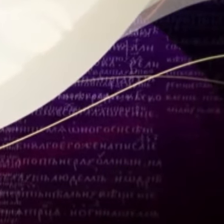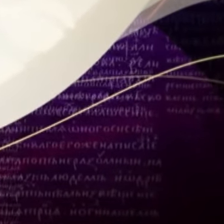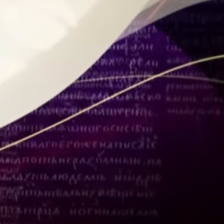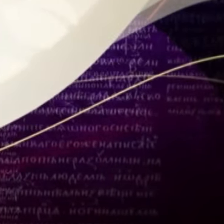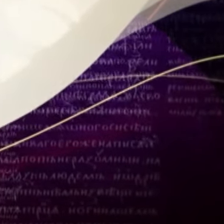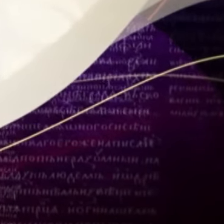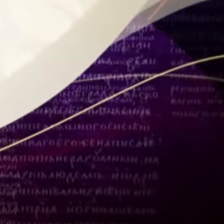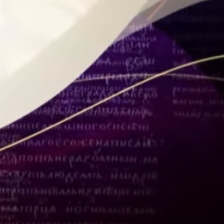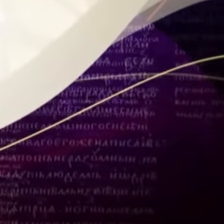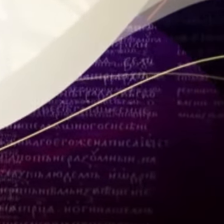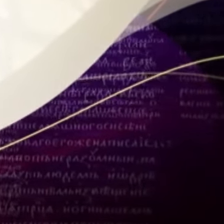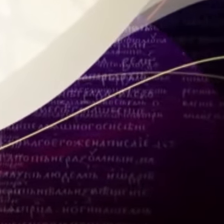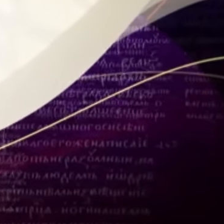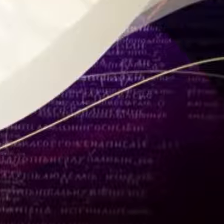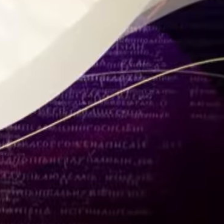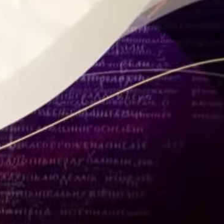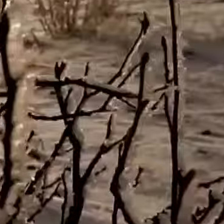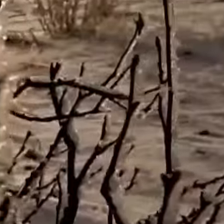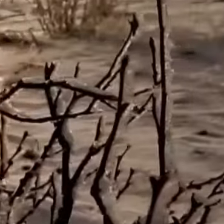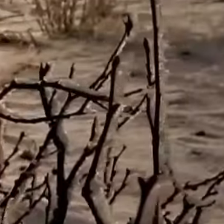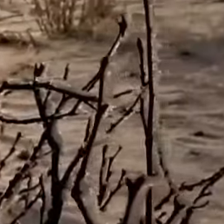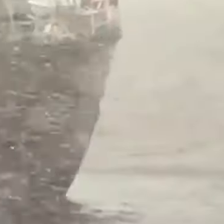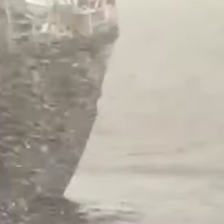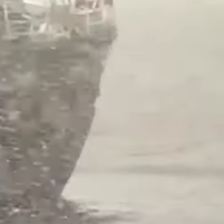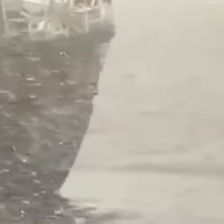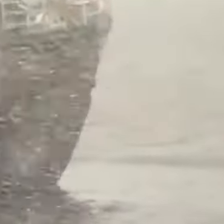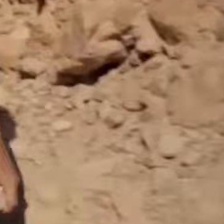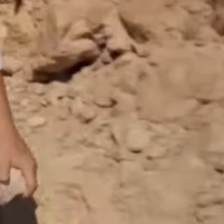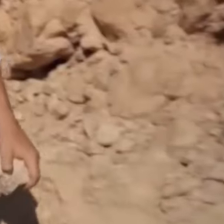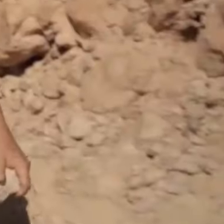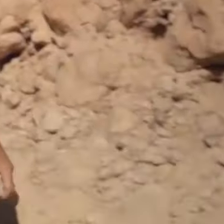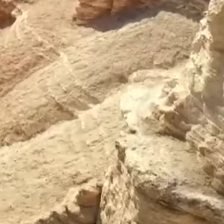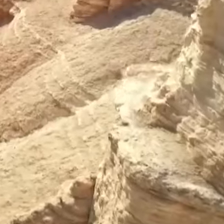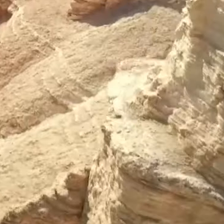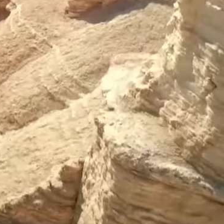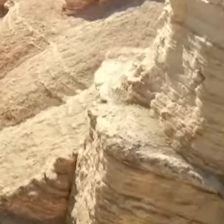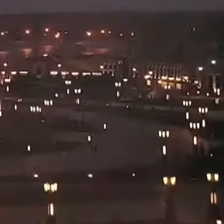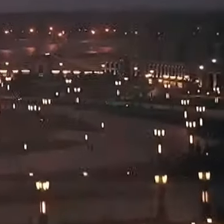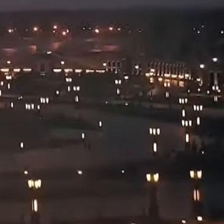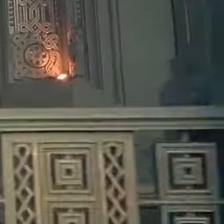We'll be right back.